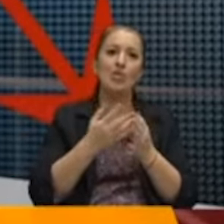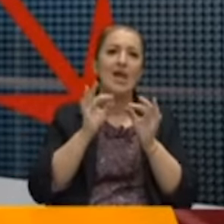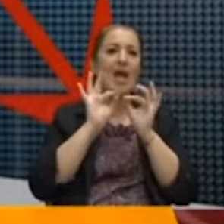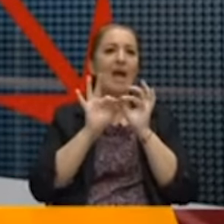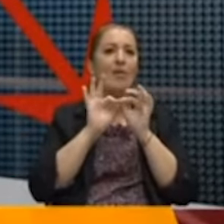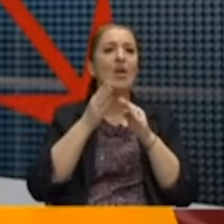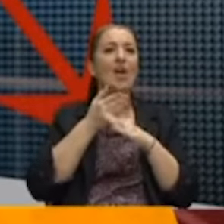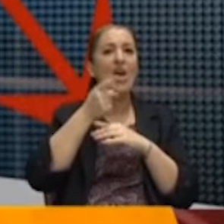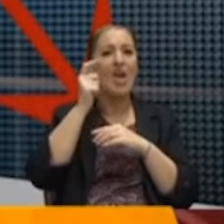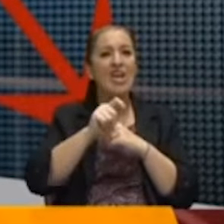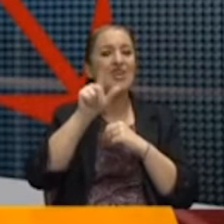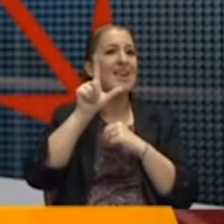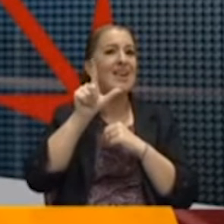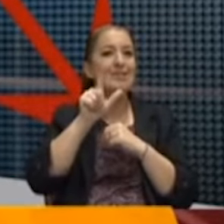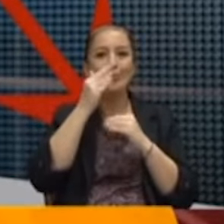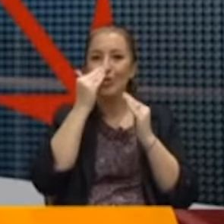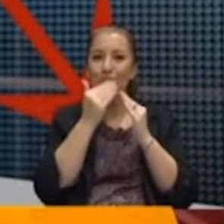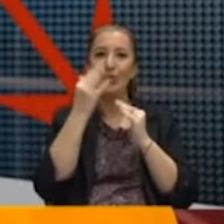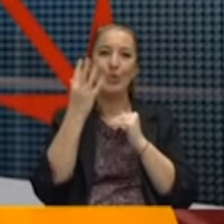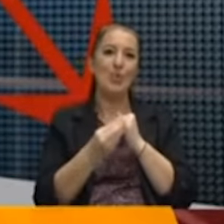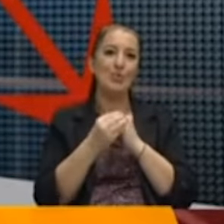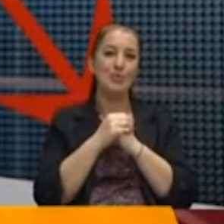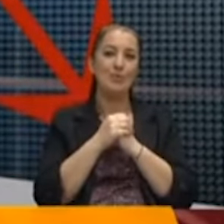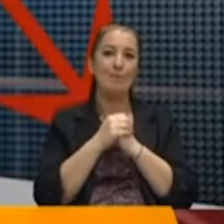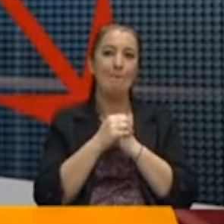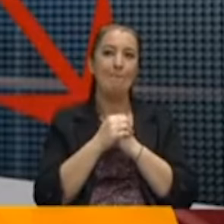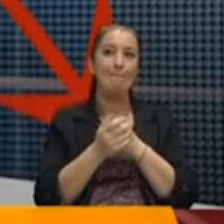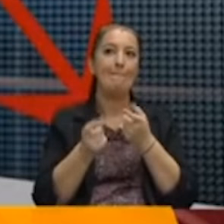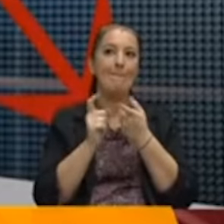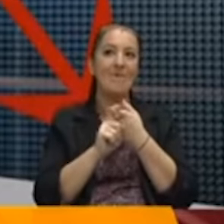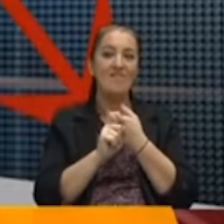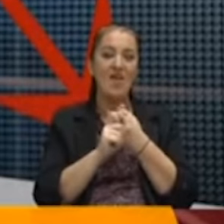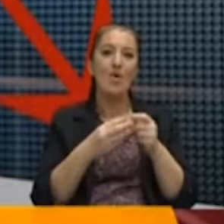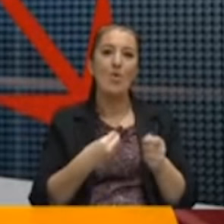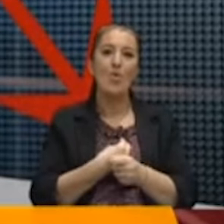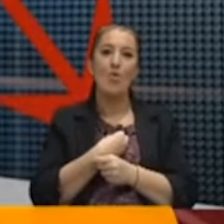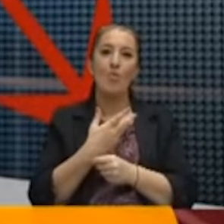ekonominin gerçek ihtiyaçlarına uygun olsun. Ve umuyoruz ki